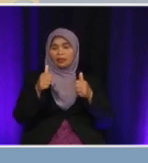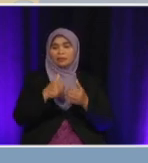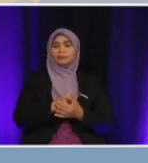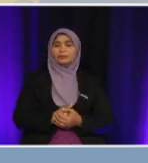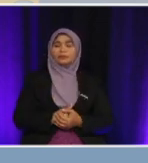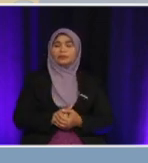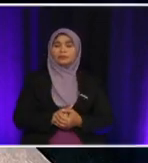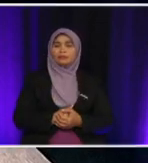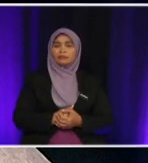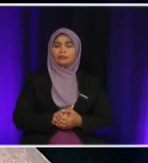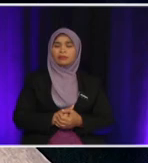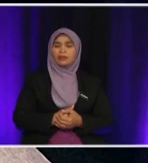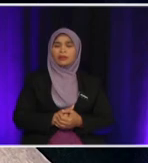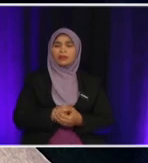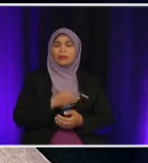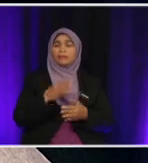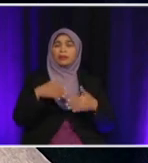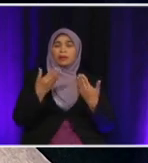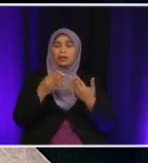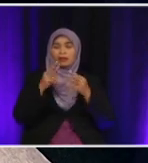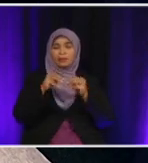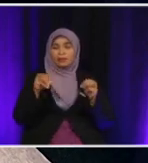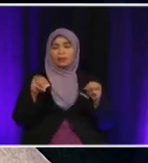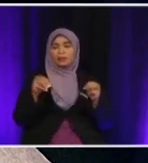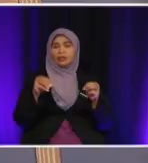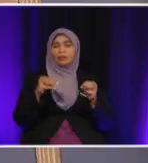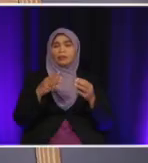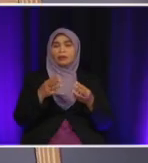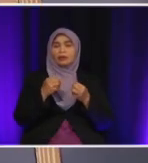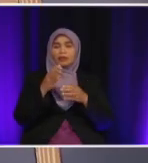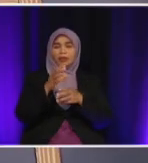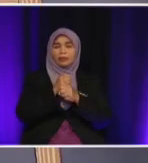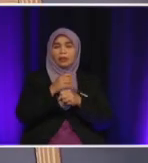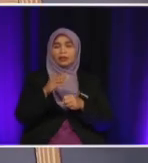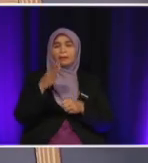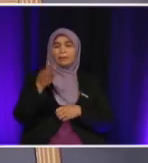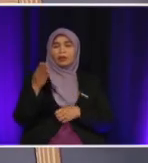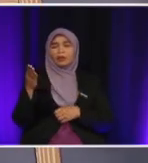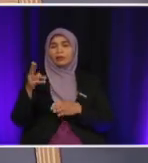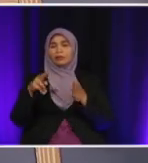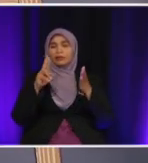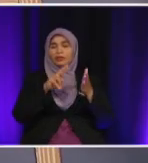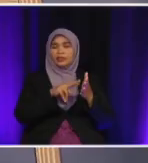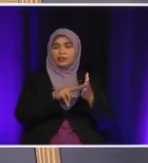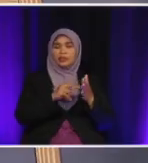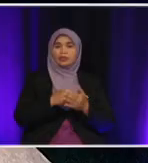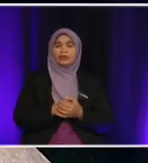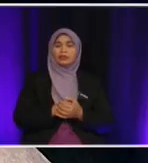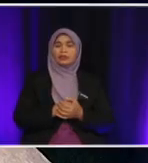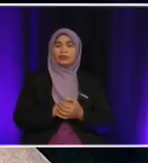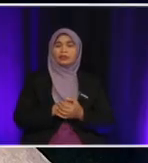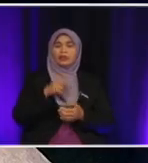hari ini di studi juga di rumah anak mendapatkan bahan-bahan rujukan pembelajaran kita pada hari ini